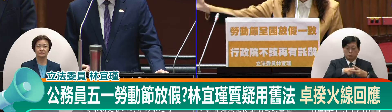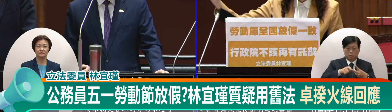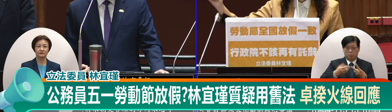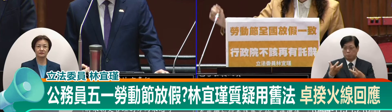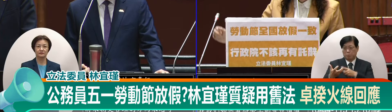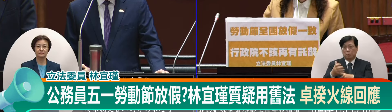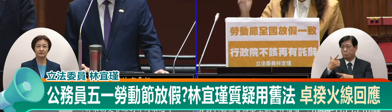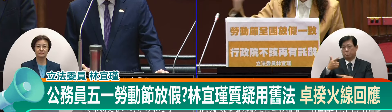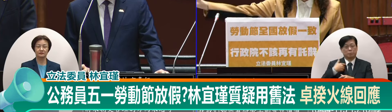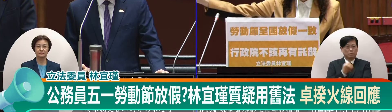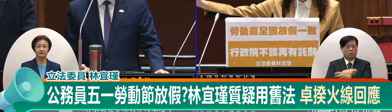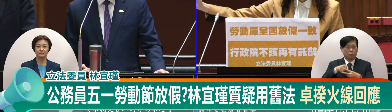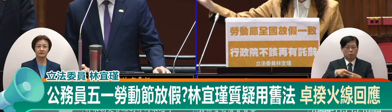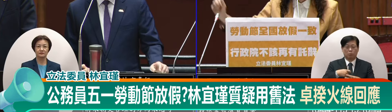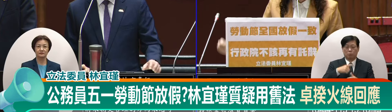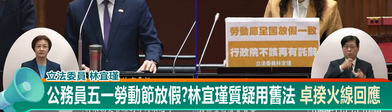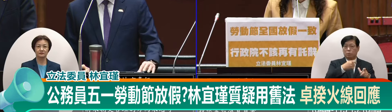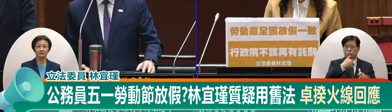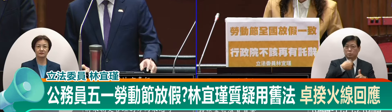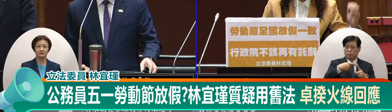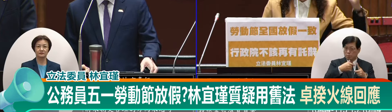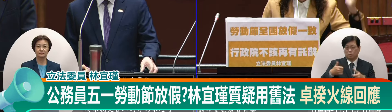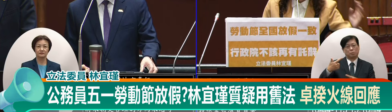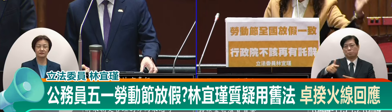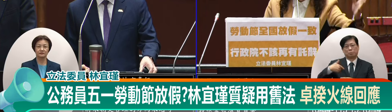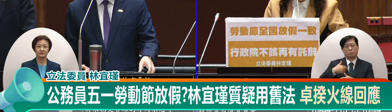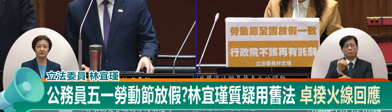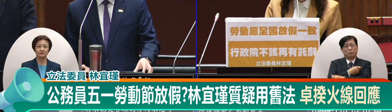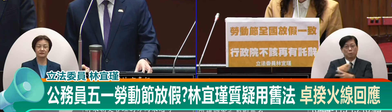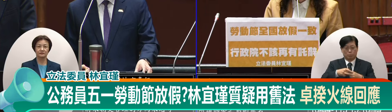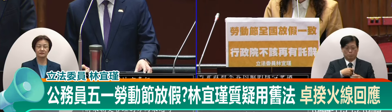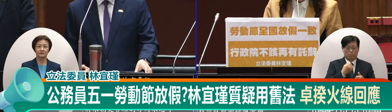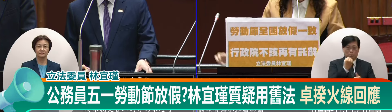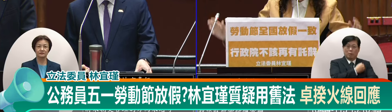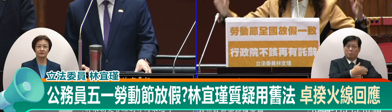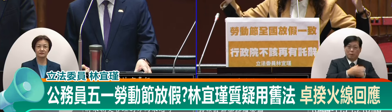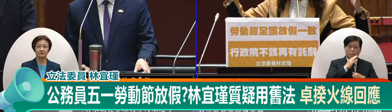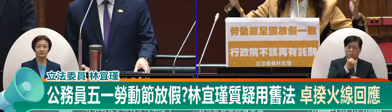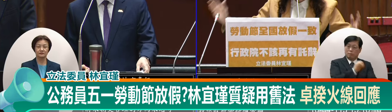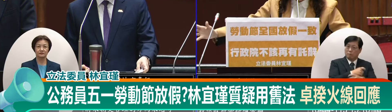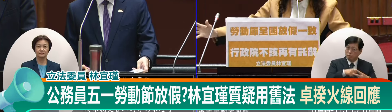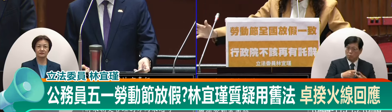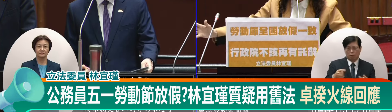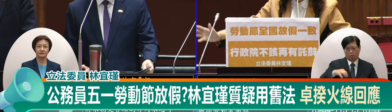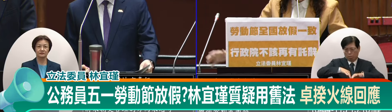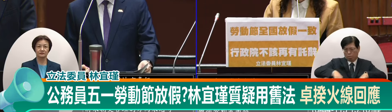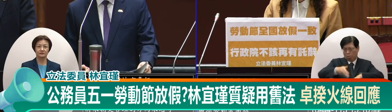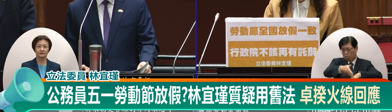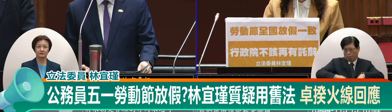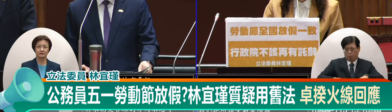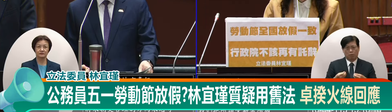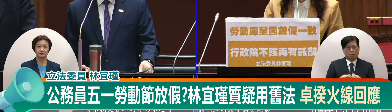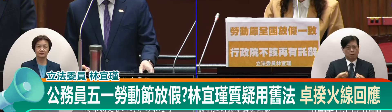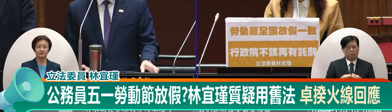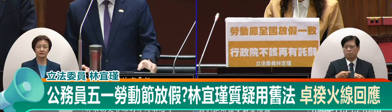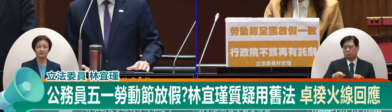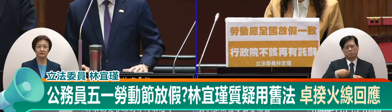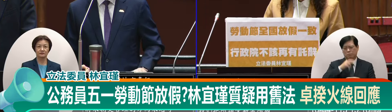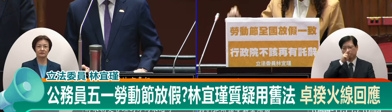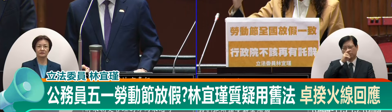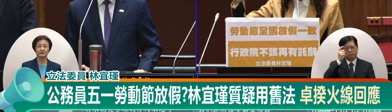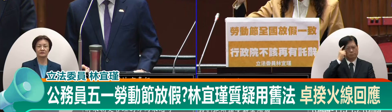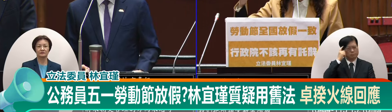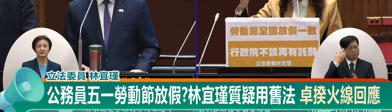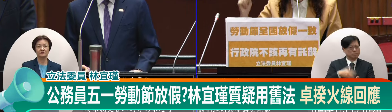块叫做非劳工。公教人员就是非劳工，那劳保就是劳工，然后用这样切分劳工与非劳工的错误概